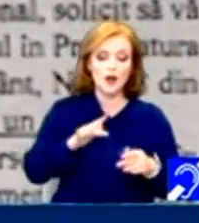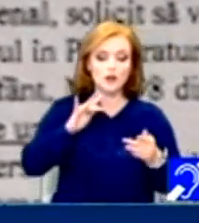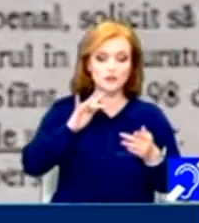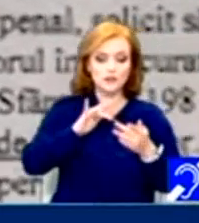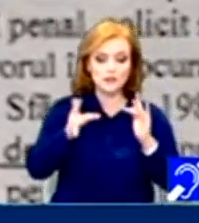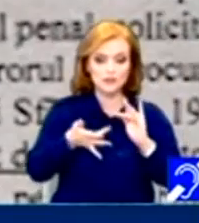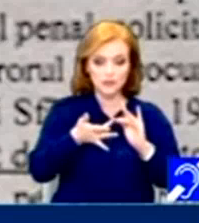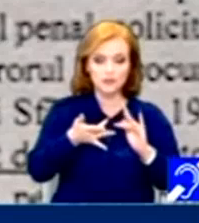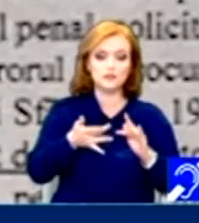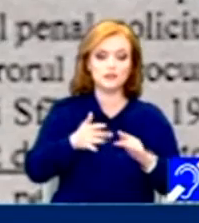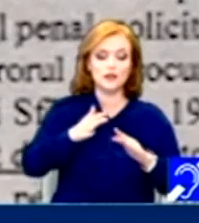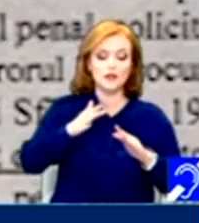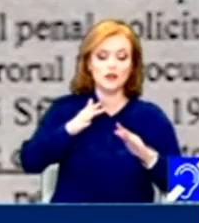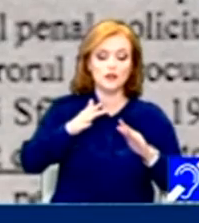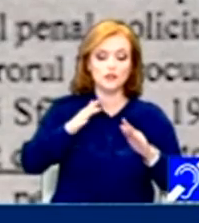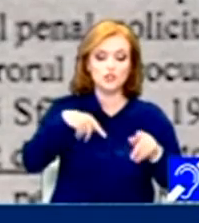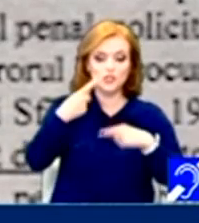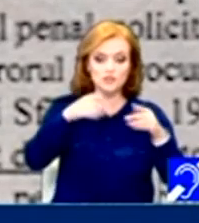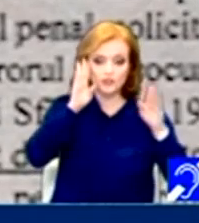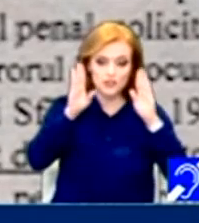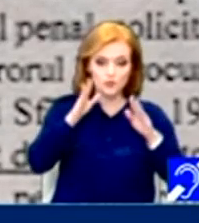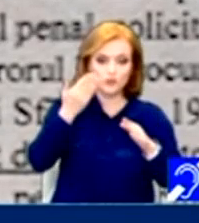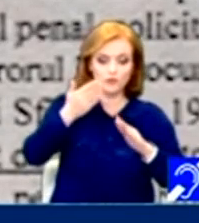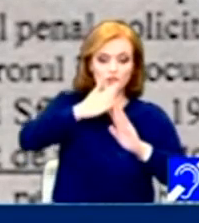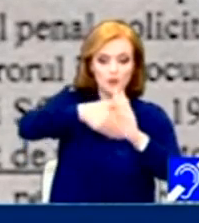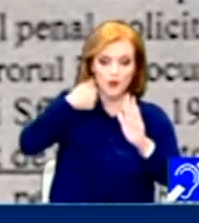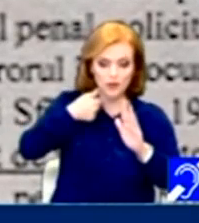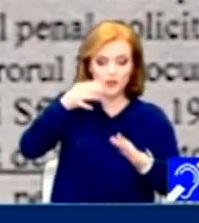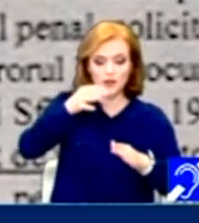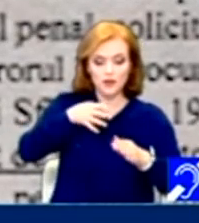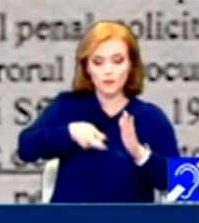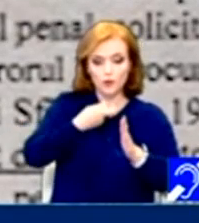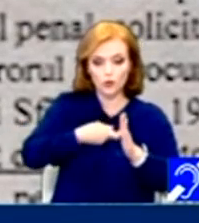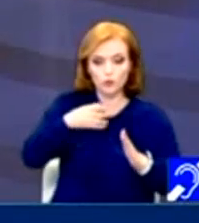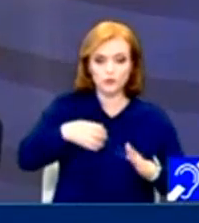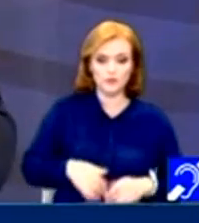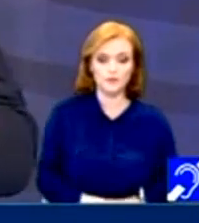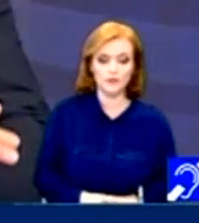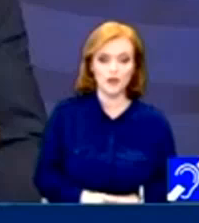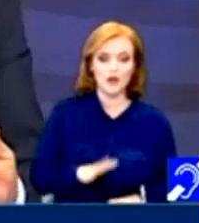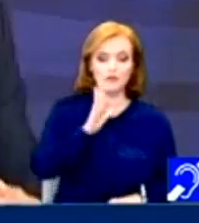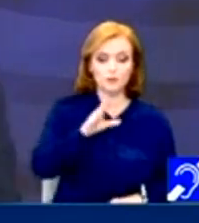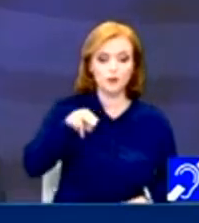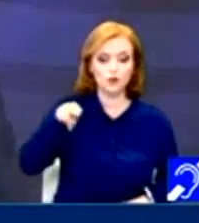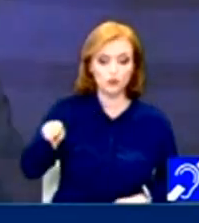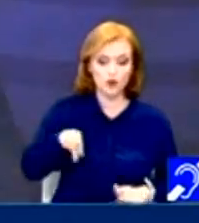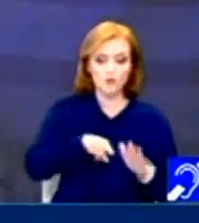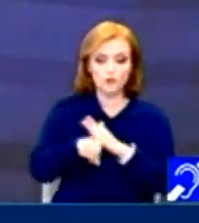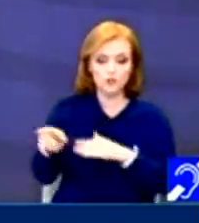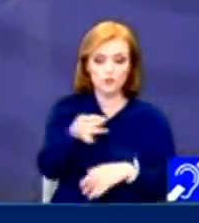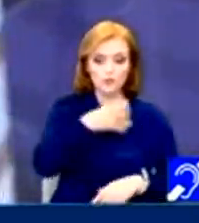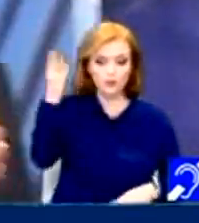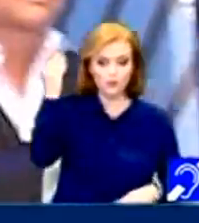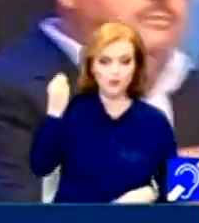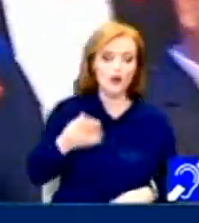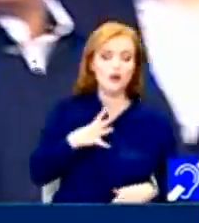legii îi pot aplica amenzi judiciare sau chiar pot să-l aducă silit pentru audieri. Vlad Plahotniuc a părăsit Republica Moldova